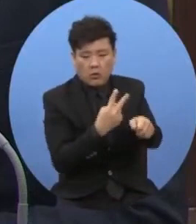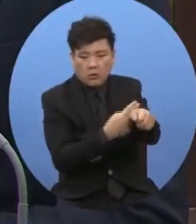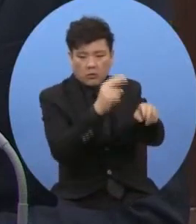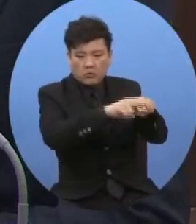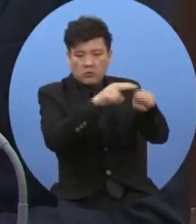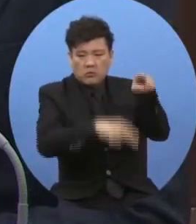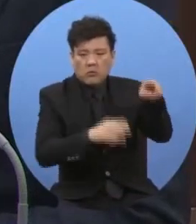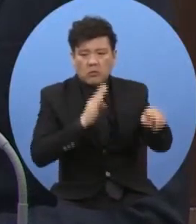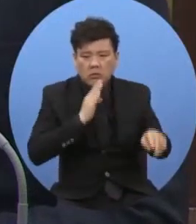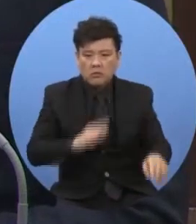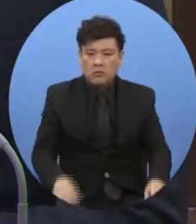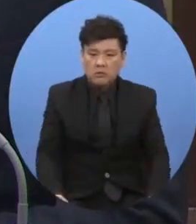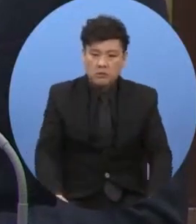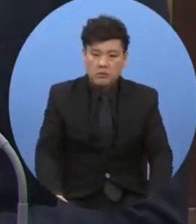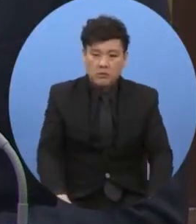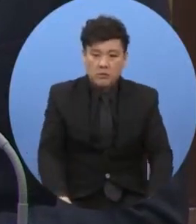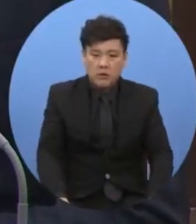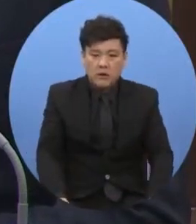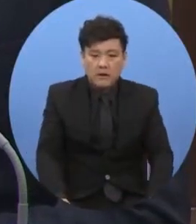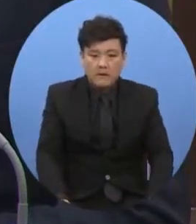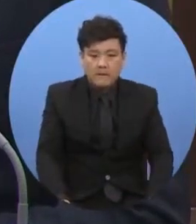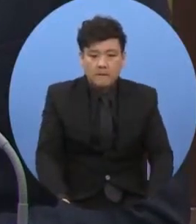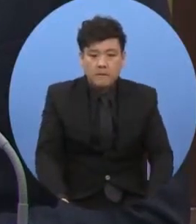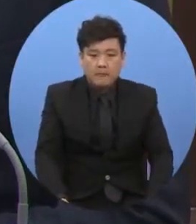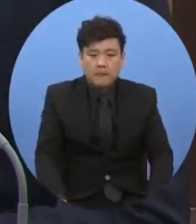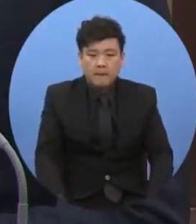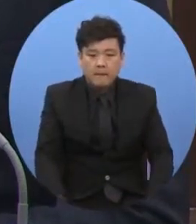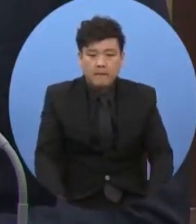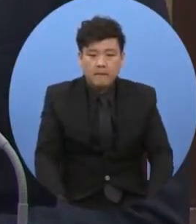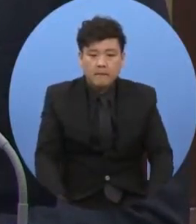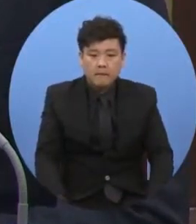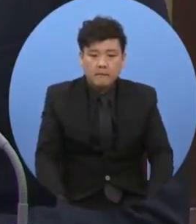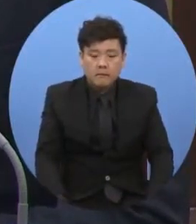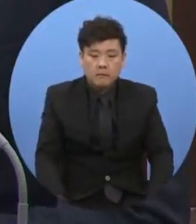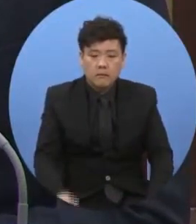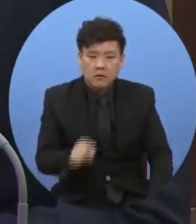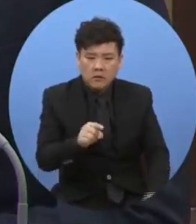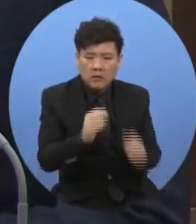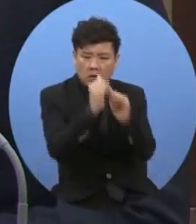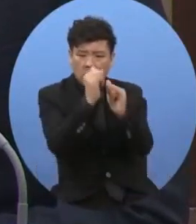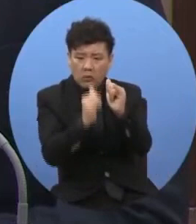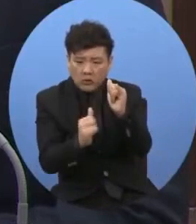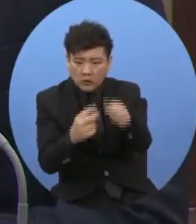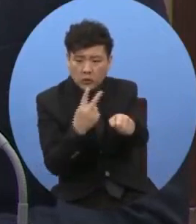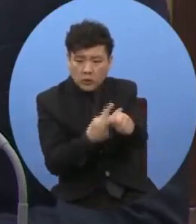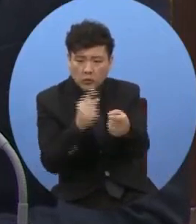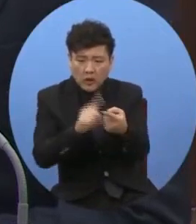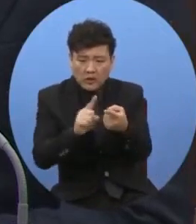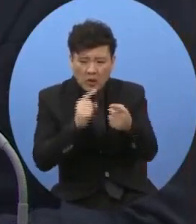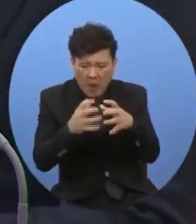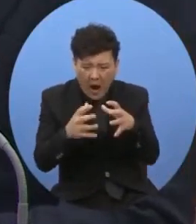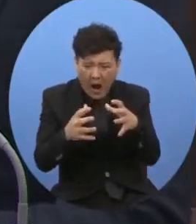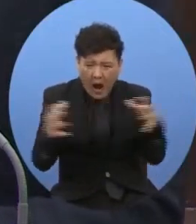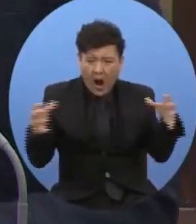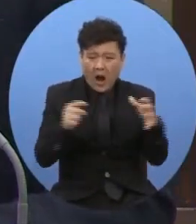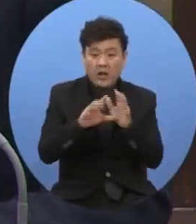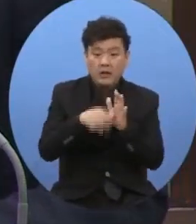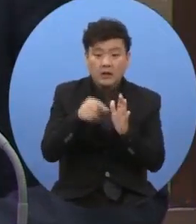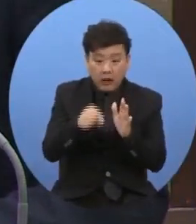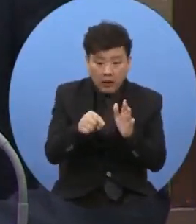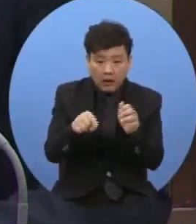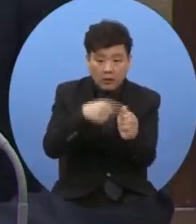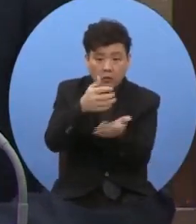하고 현장 교사를 또 인재 영입하기도 하고 그렇습니다. 이처럼 진짜 교권이 당군 이래로 이렇게 사회적 화두가 된 이 시점에 예. 교육감님이